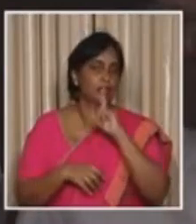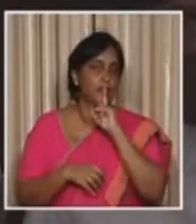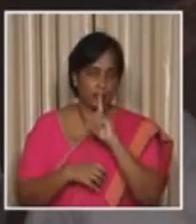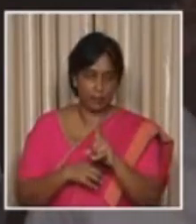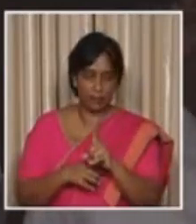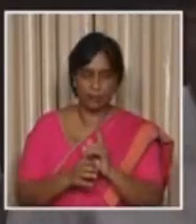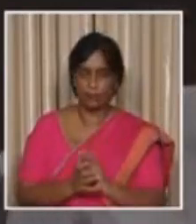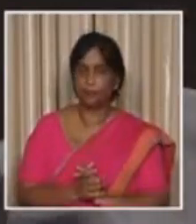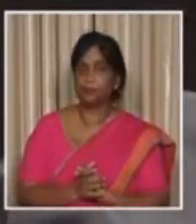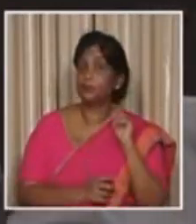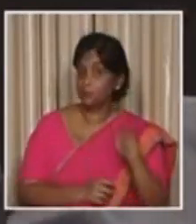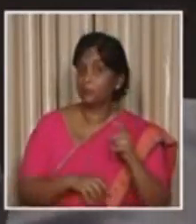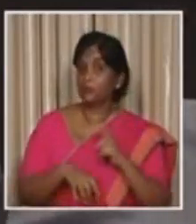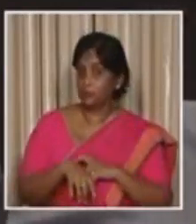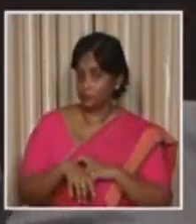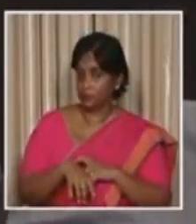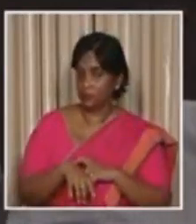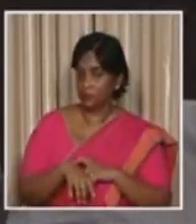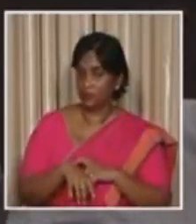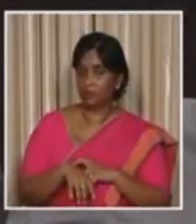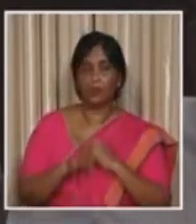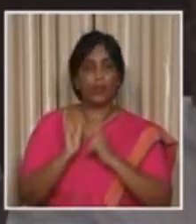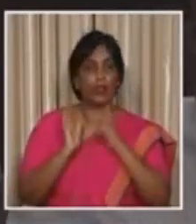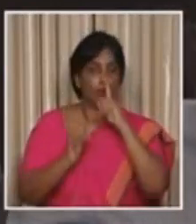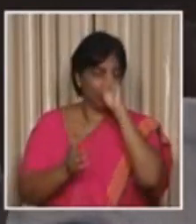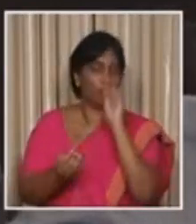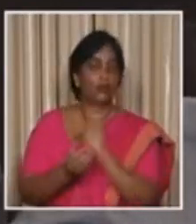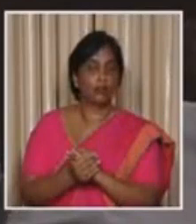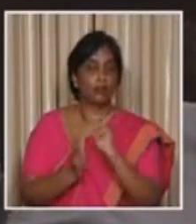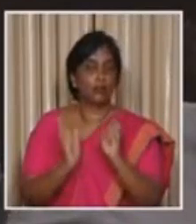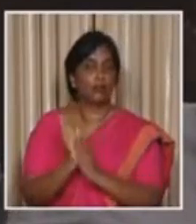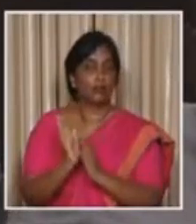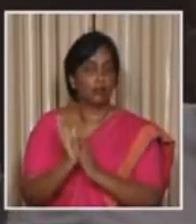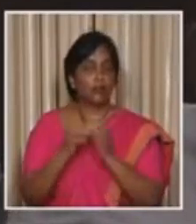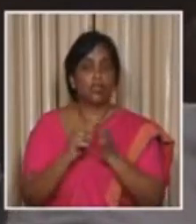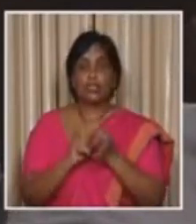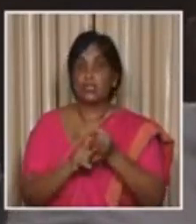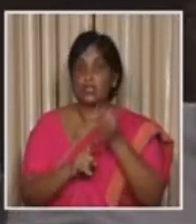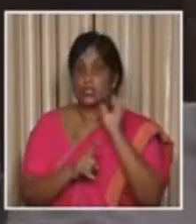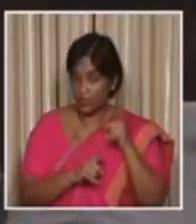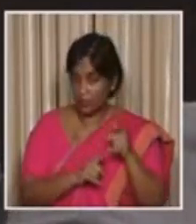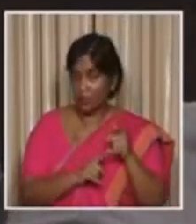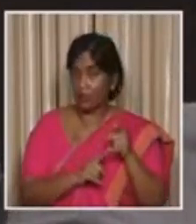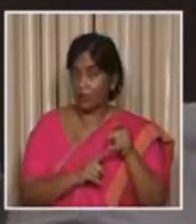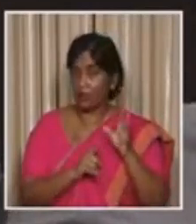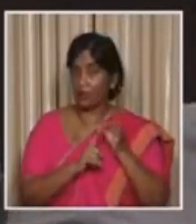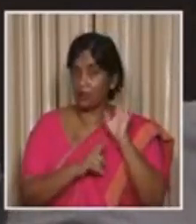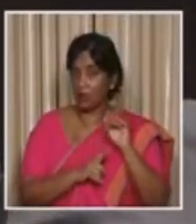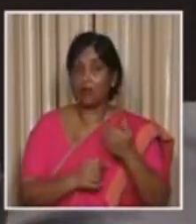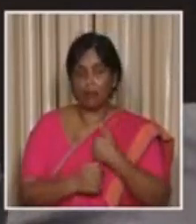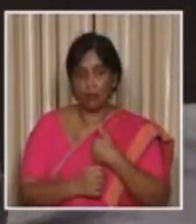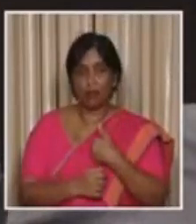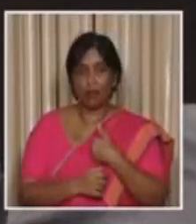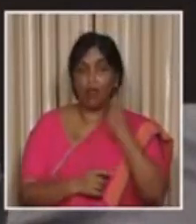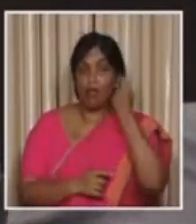ප්‍රකාශ කරේ. එම අවස්ථාවේදී ජාතික ආරක්ෂාව පිළිබඳ අධීක්ෂණ කාරක සභාවේ සභාපතිවරයා විසින්